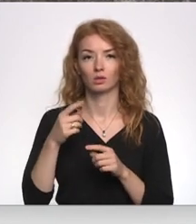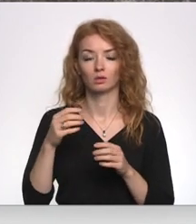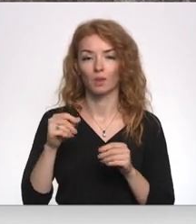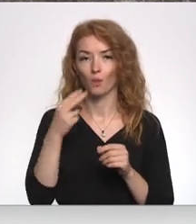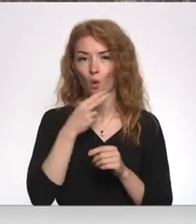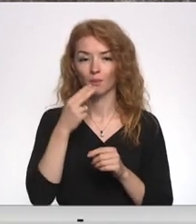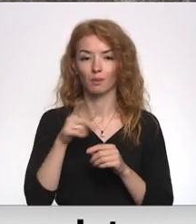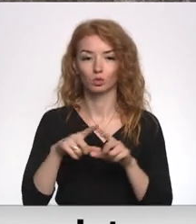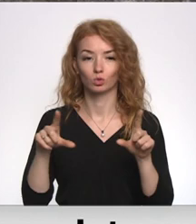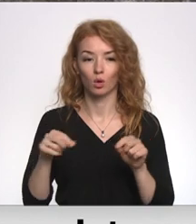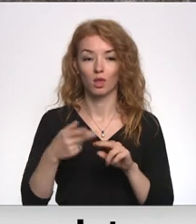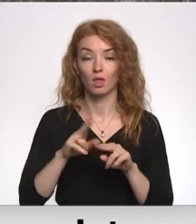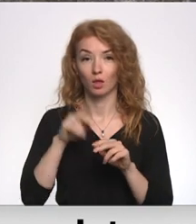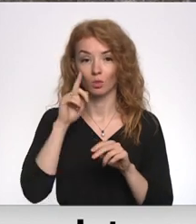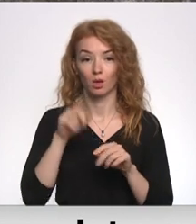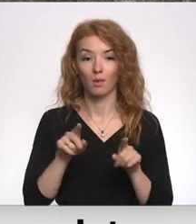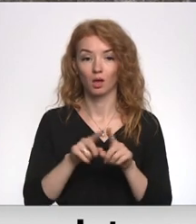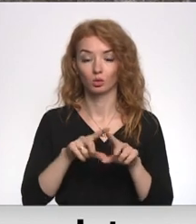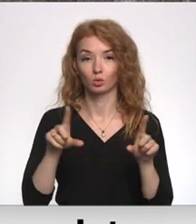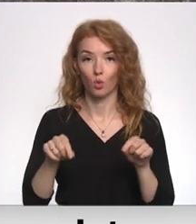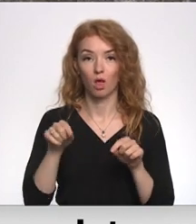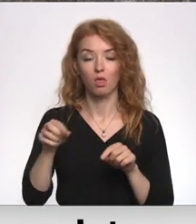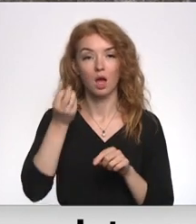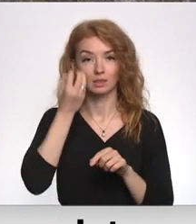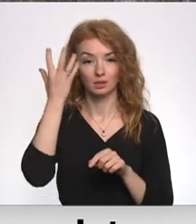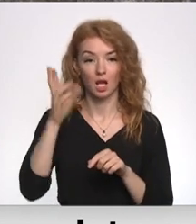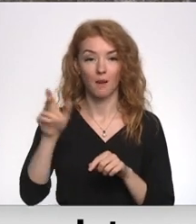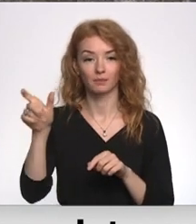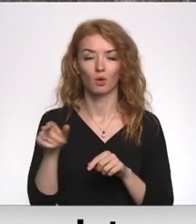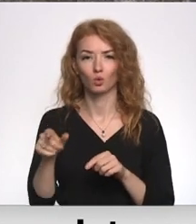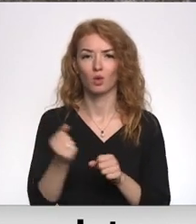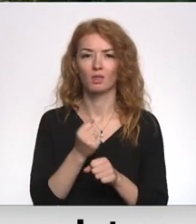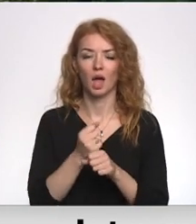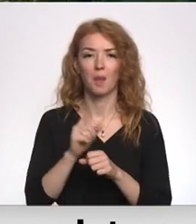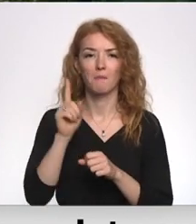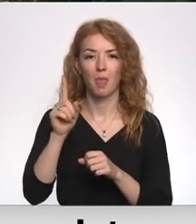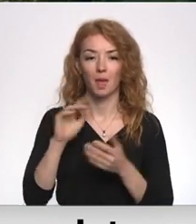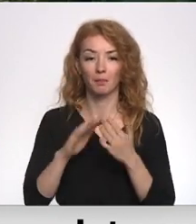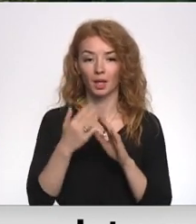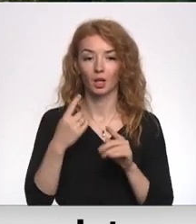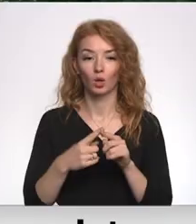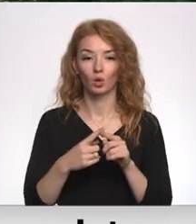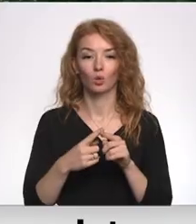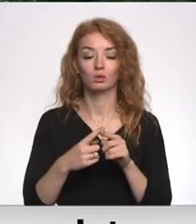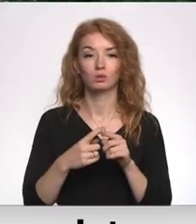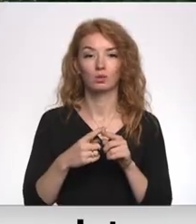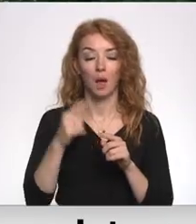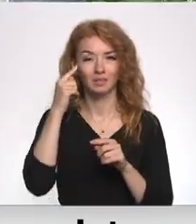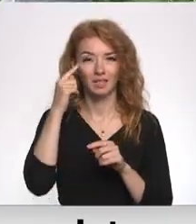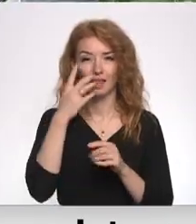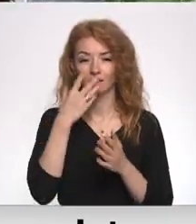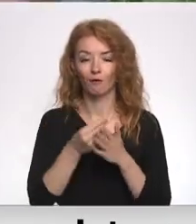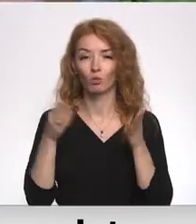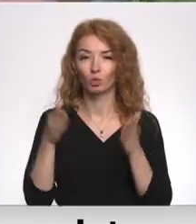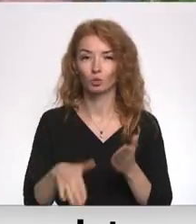viss aizasokās. Tad, protams, arī školotoju izglītošanu. Rāncāns to jau darēja Pēterpilī, un principā var sacēt, ka es apzinotu visu milžu